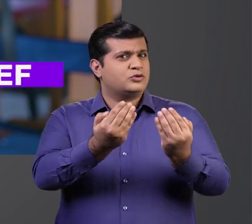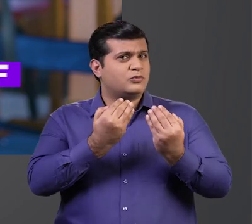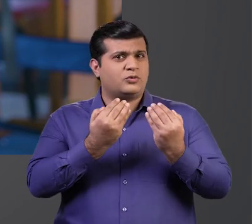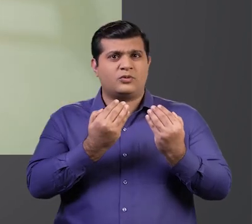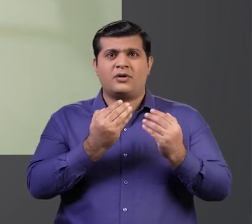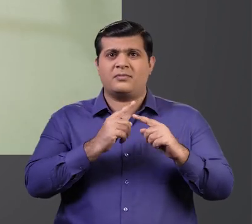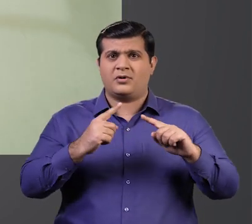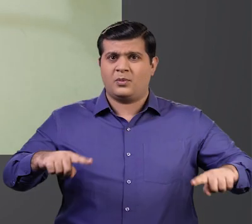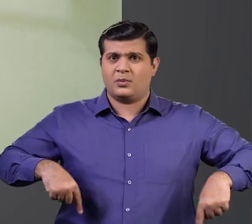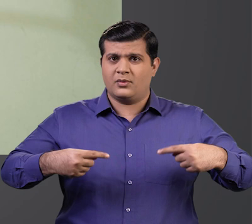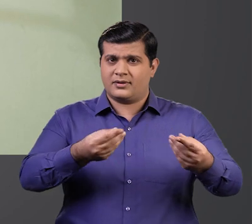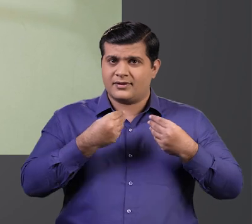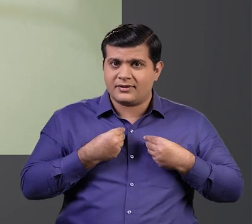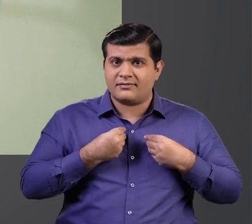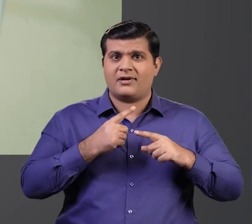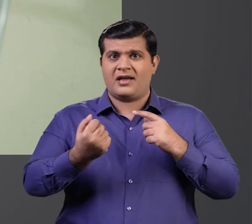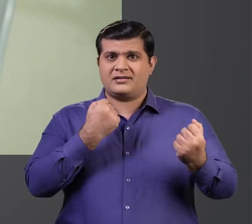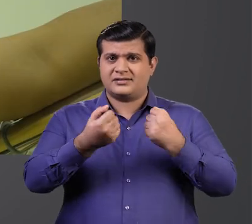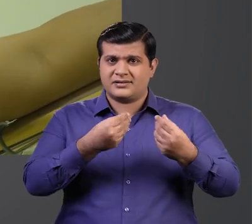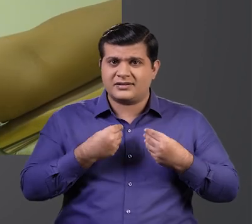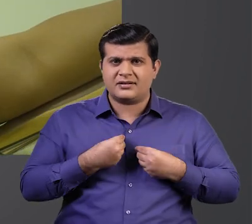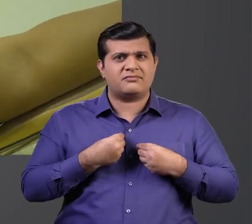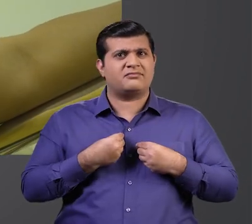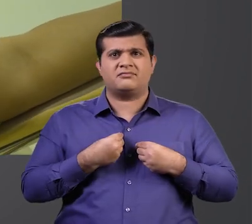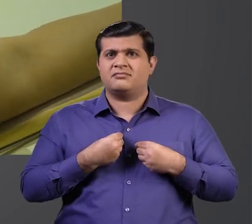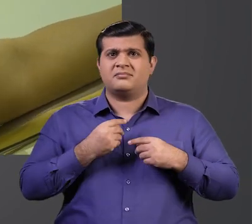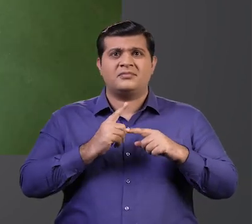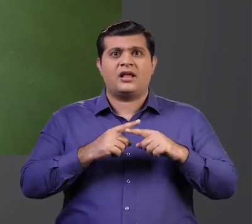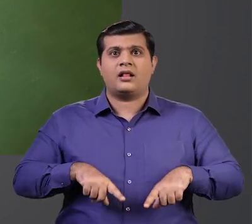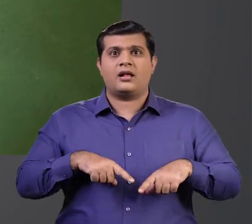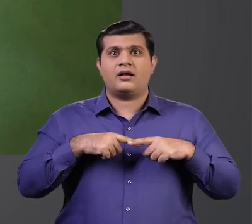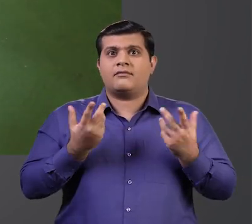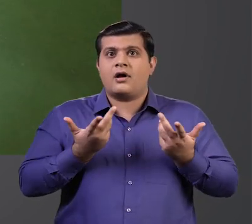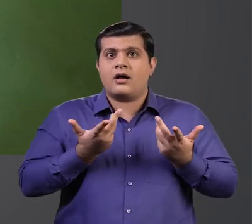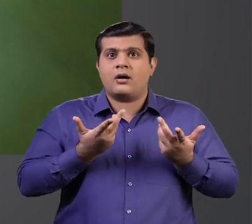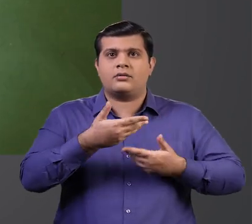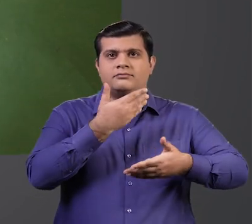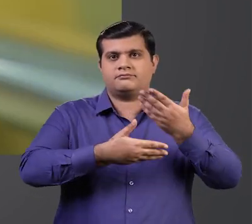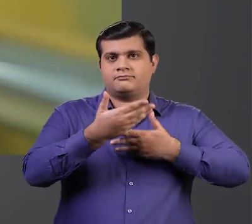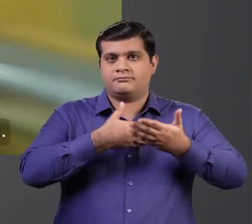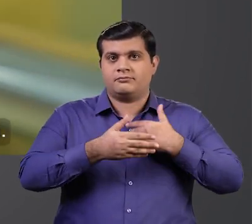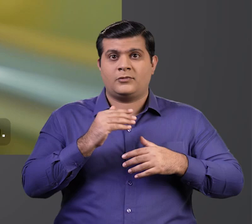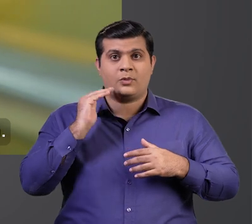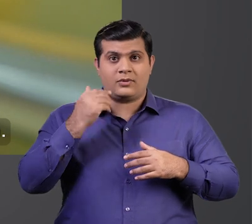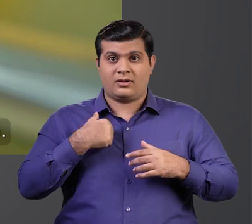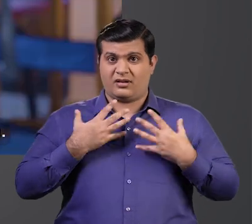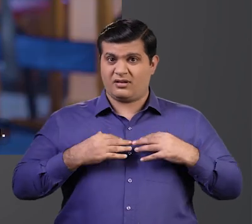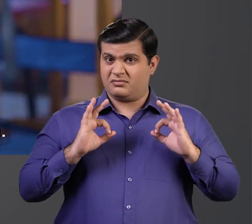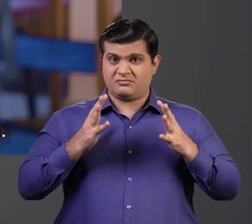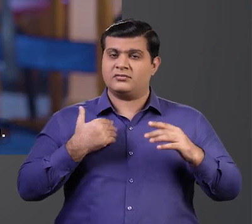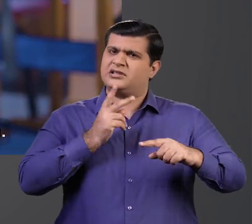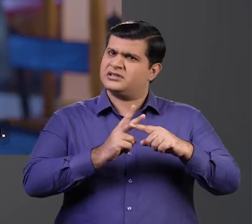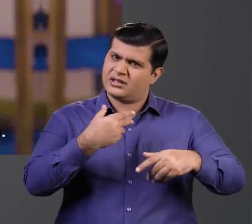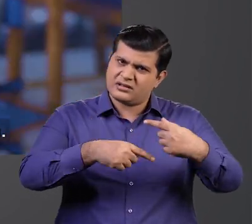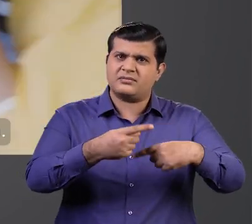सपोर्ट किया, के लिए व्हील चेयर दिए, एक्सरसाइज इन्होंने करवाई और हमको जीना सिखाया। जब तक मैं तंदुरुस्त नहीं हो सकता